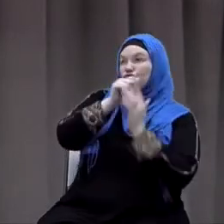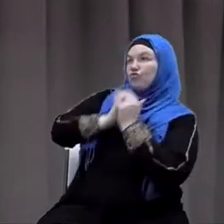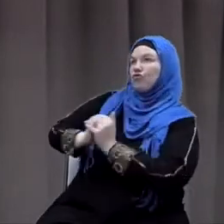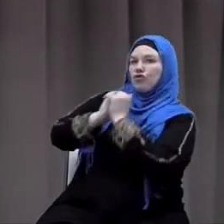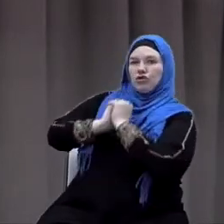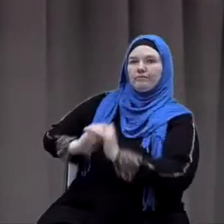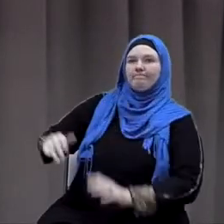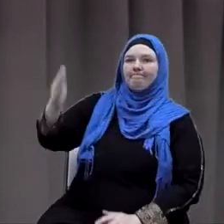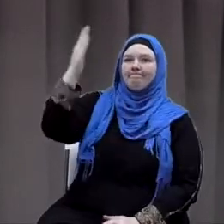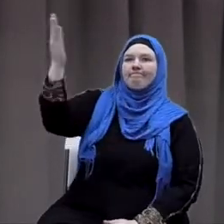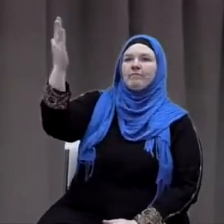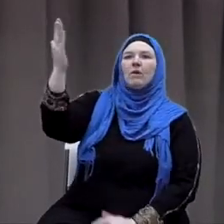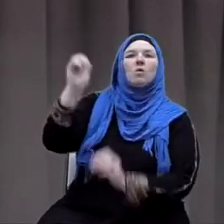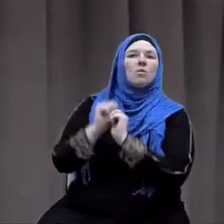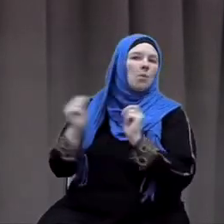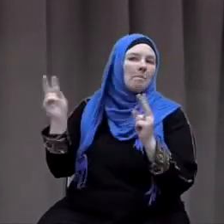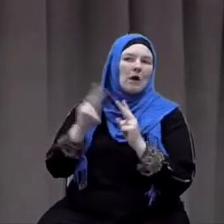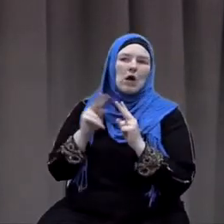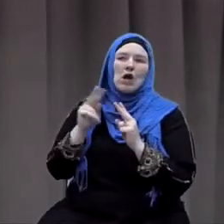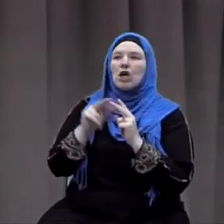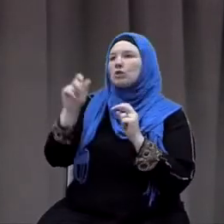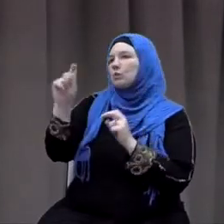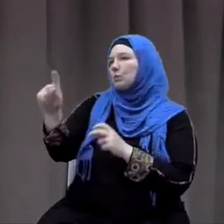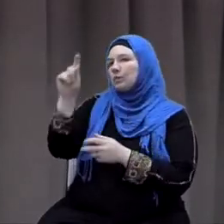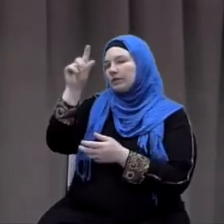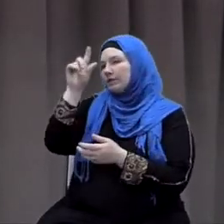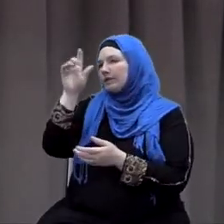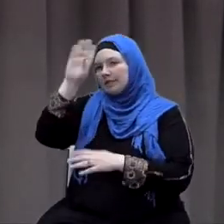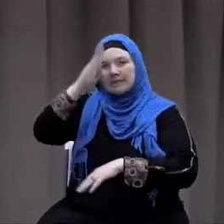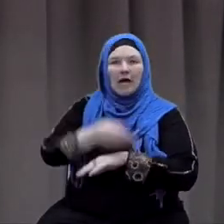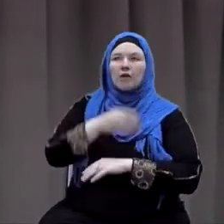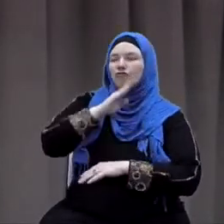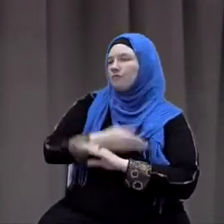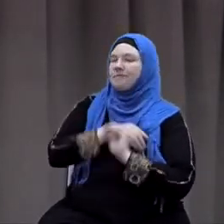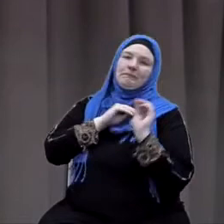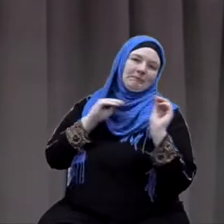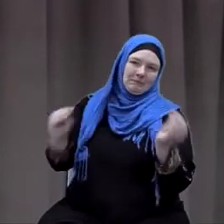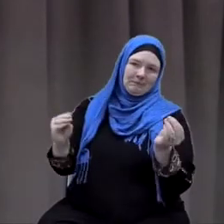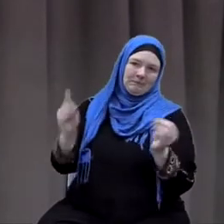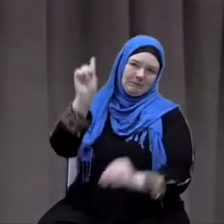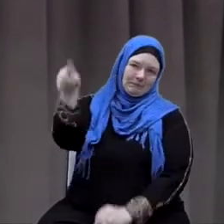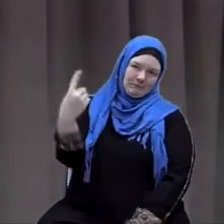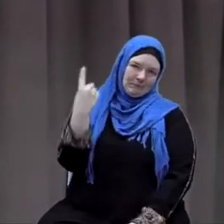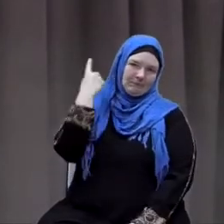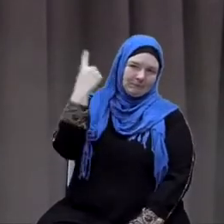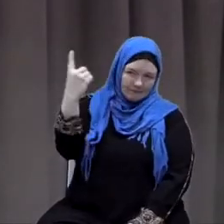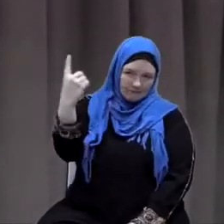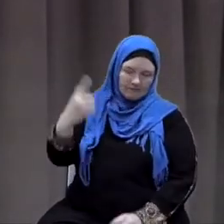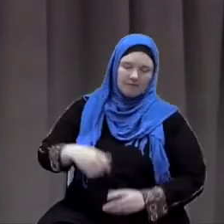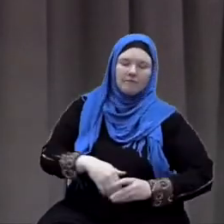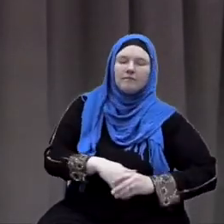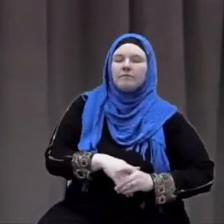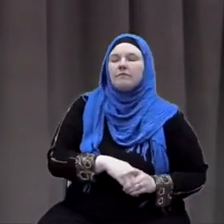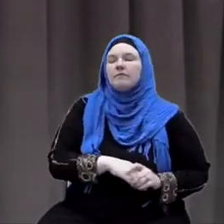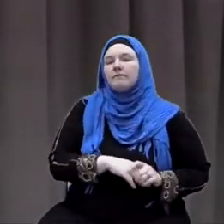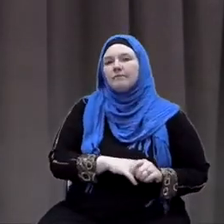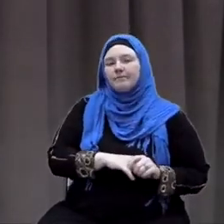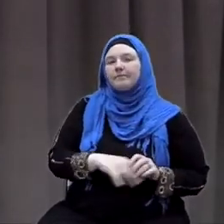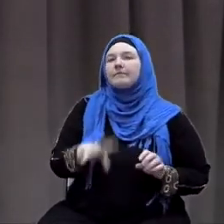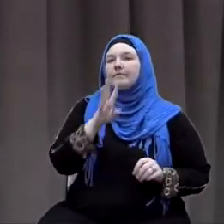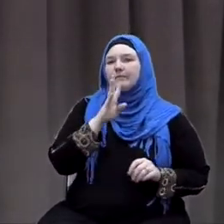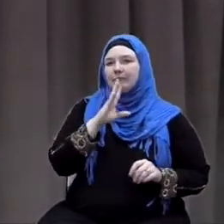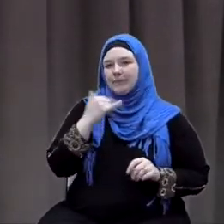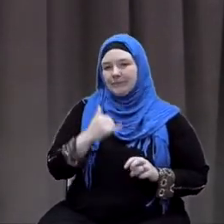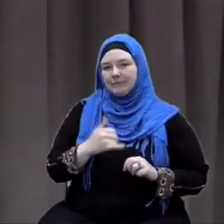without association of any partners or erecting any equals to him. فَاعْبُدُوا اللَّهَ وَلَا تُشْرِكُوا